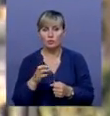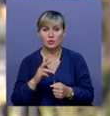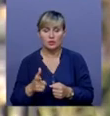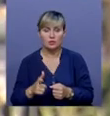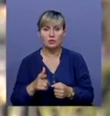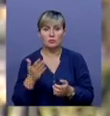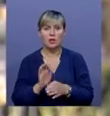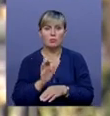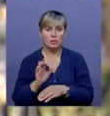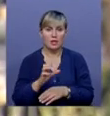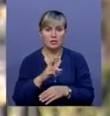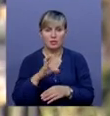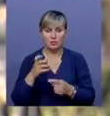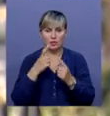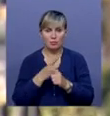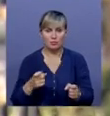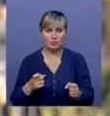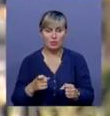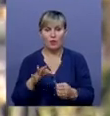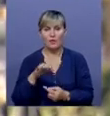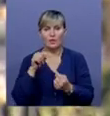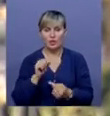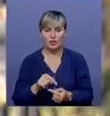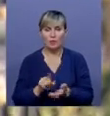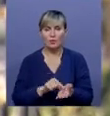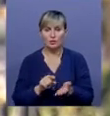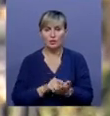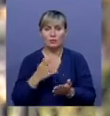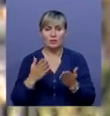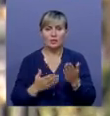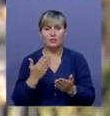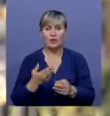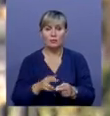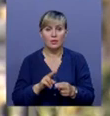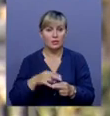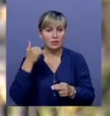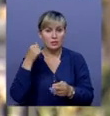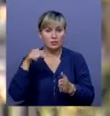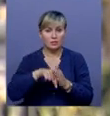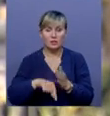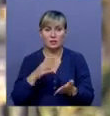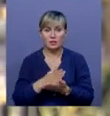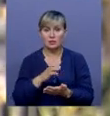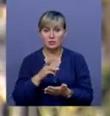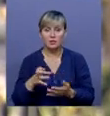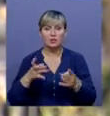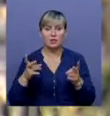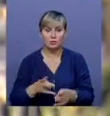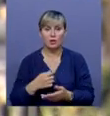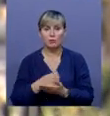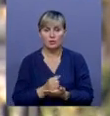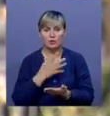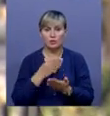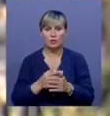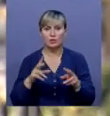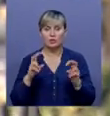им отправиться sms-оповещения о назначении пособий если же дан на телефон пришло такое сообщение необходимо подтвердить свой